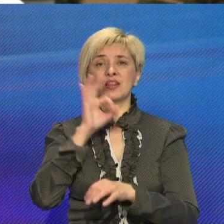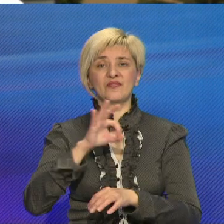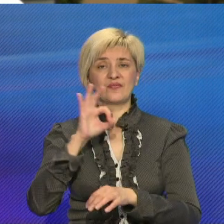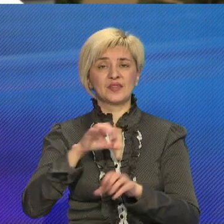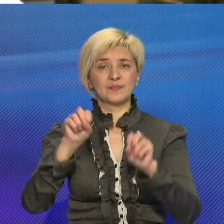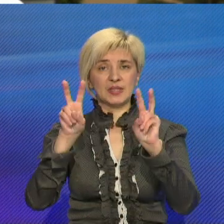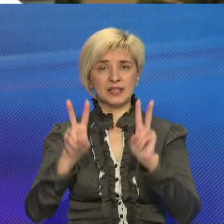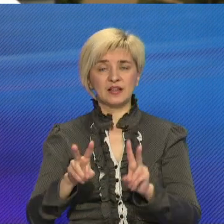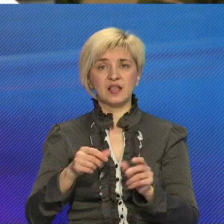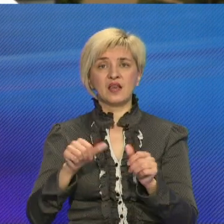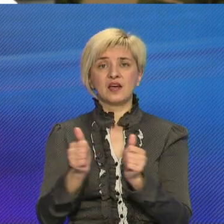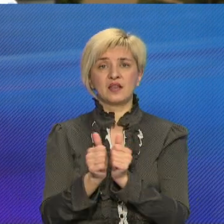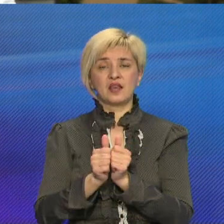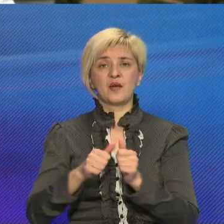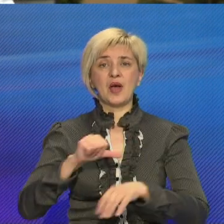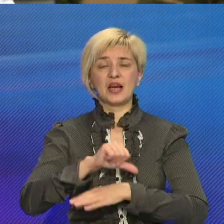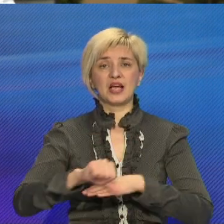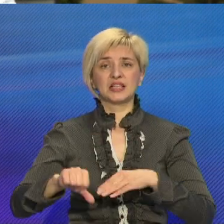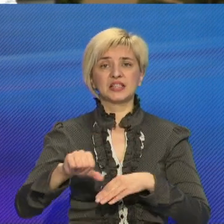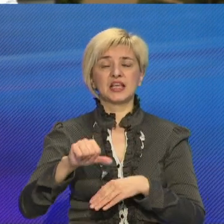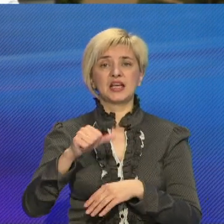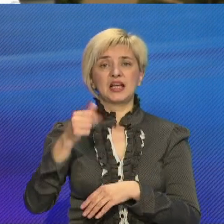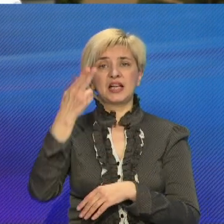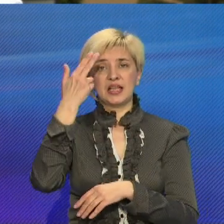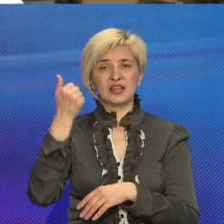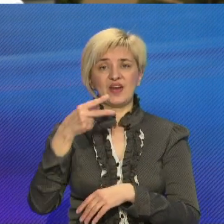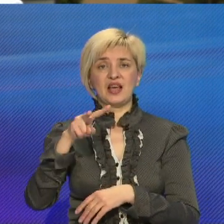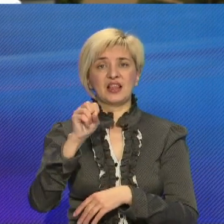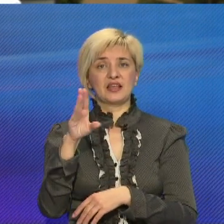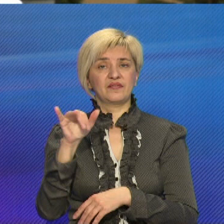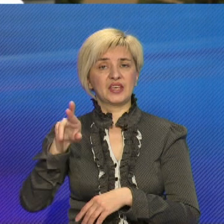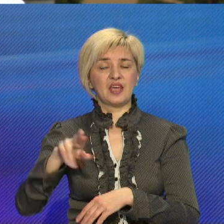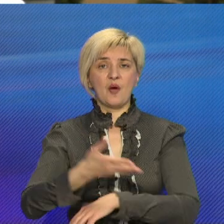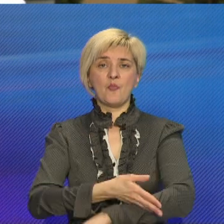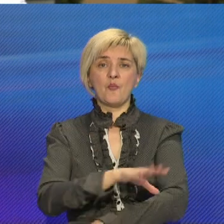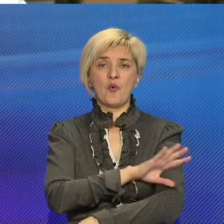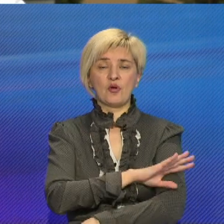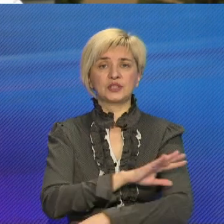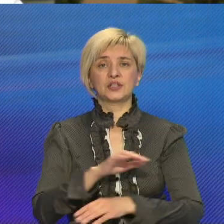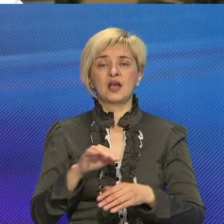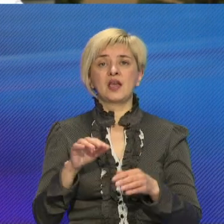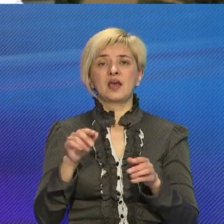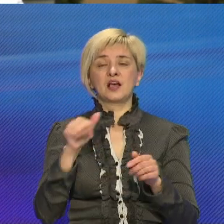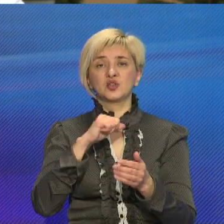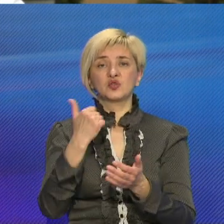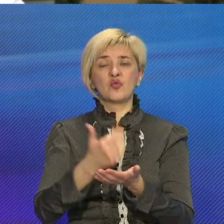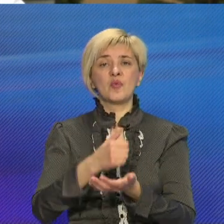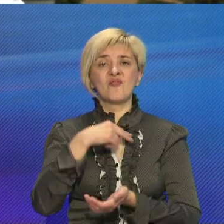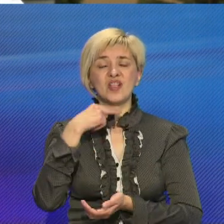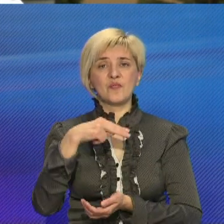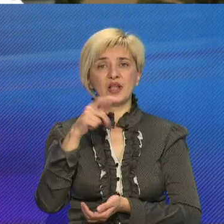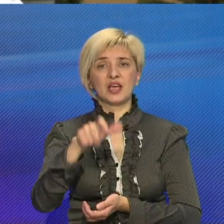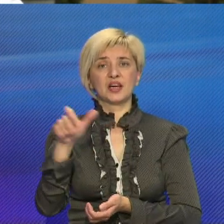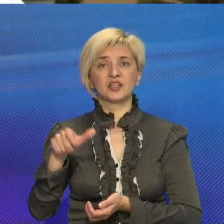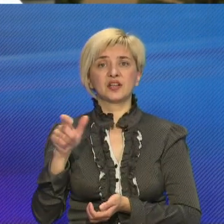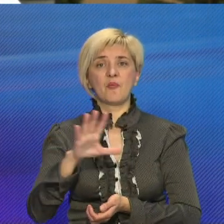с литовской, латвийской и польской сторонами. Поэтому особое внимание граждан, которые там